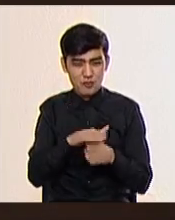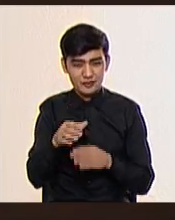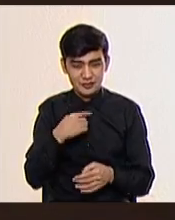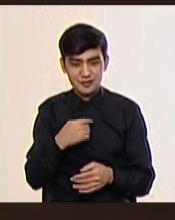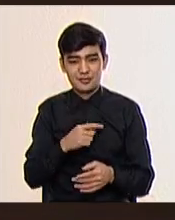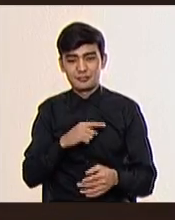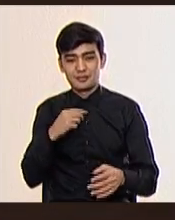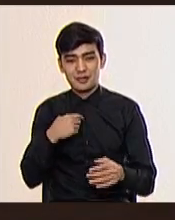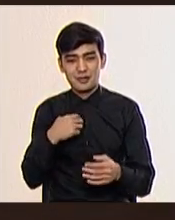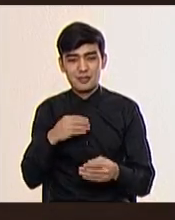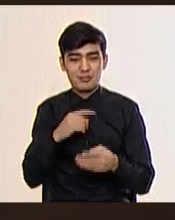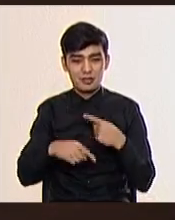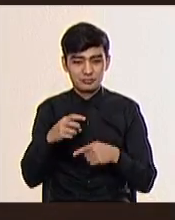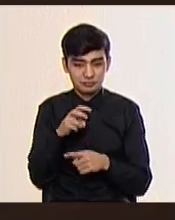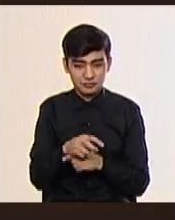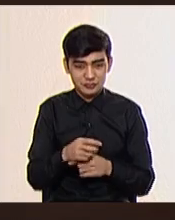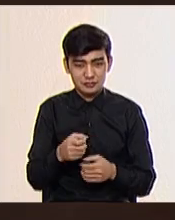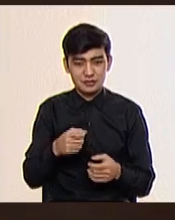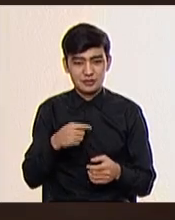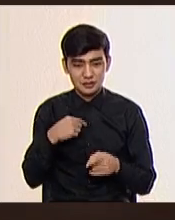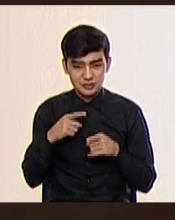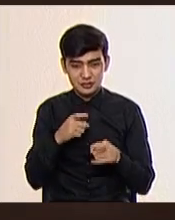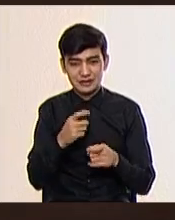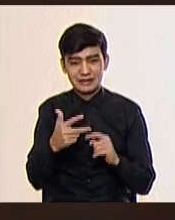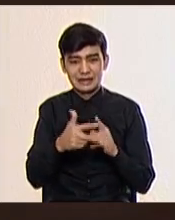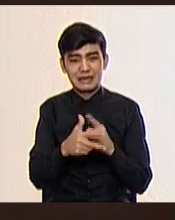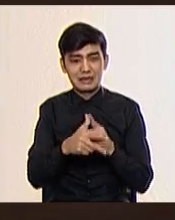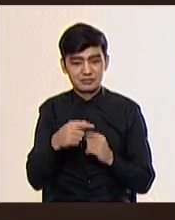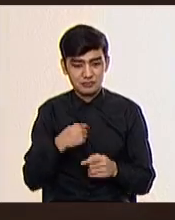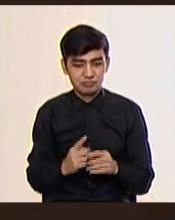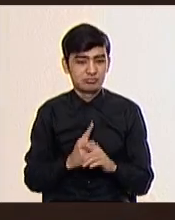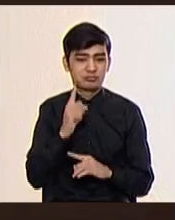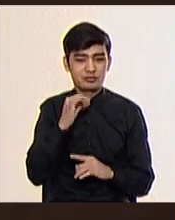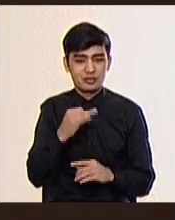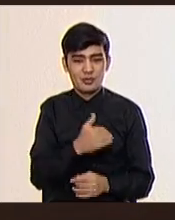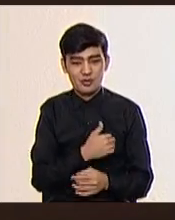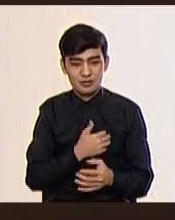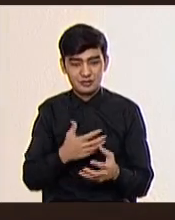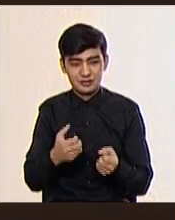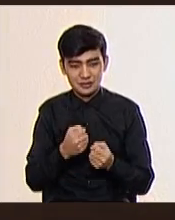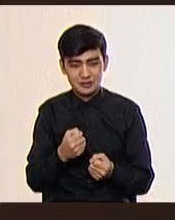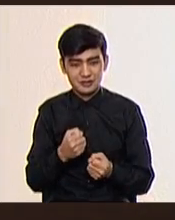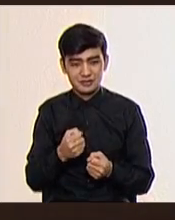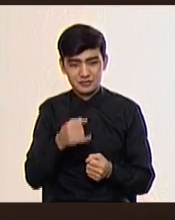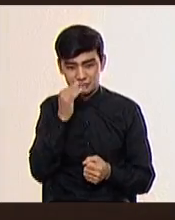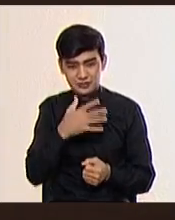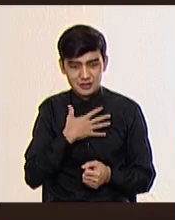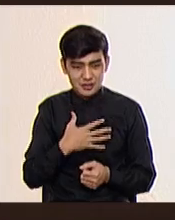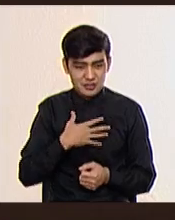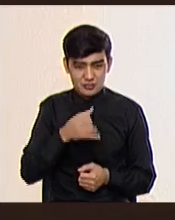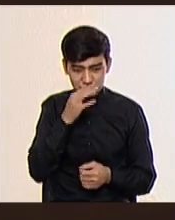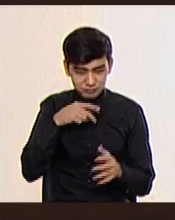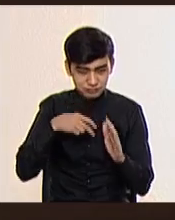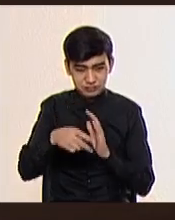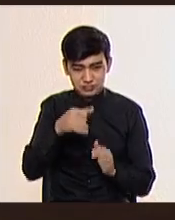зашел, оделся, фонарик взял, побежал в третий этаж. Хотел зайти, не мог зайти. Там невозможно было